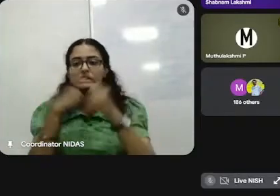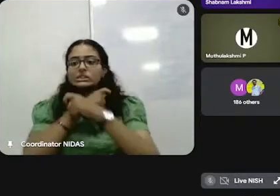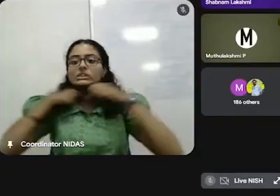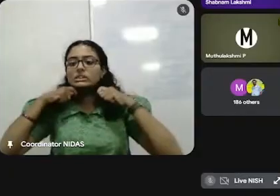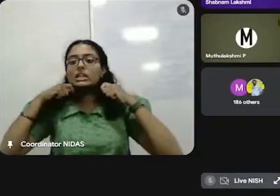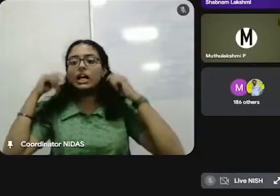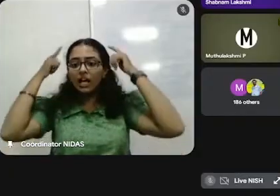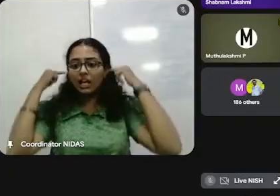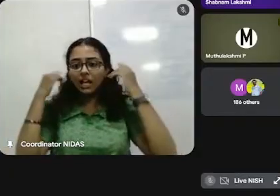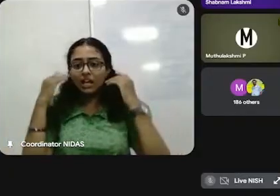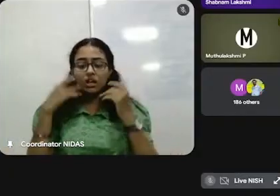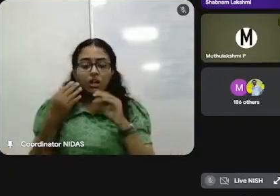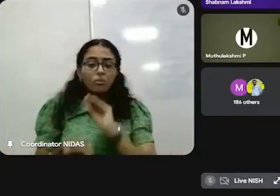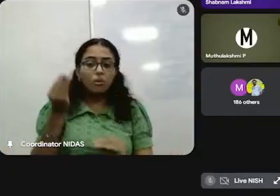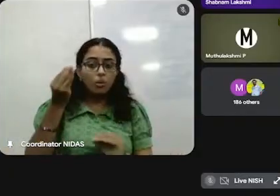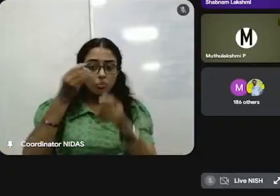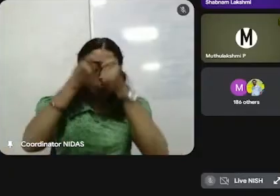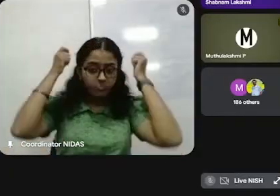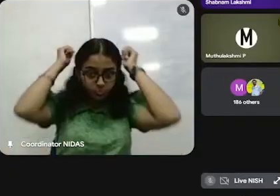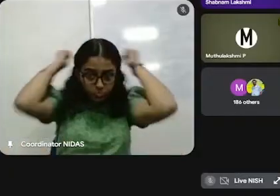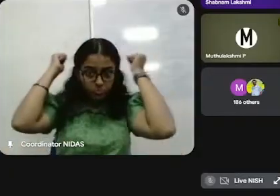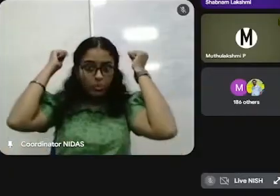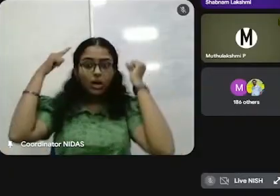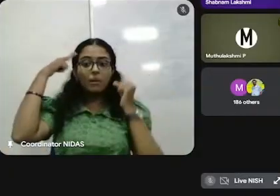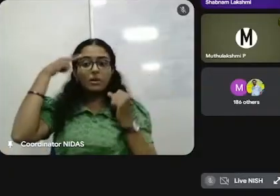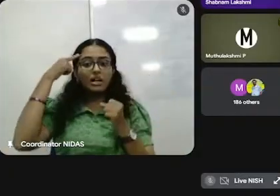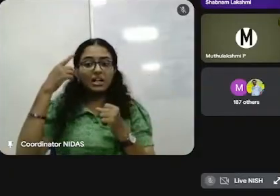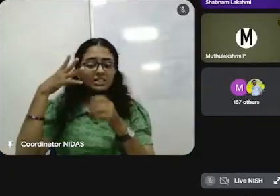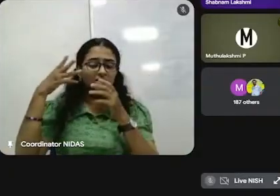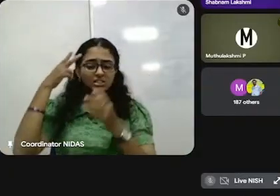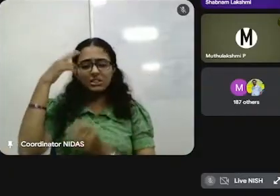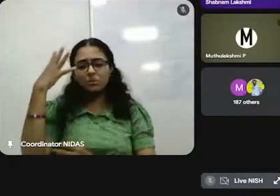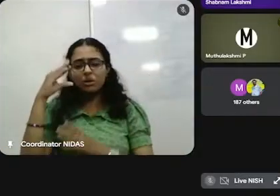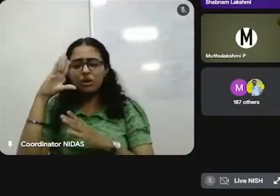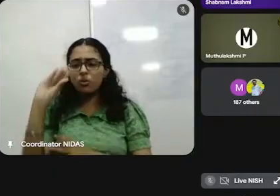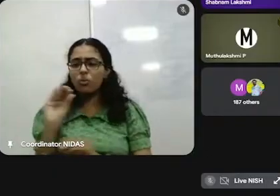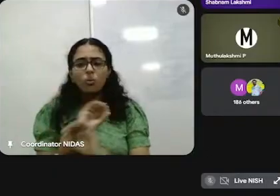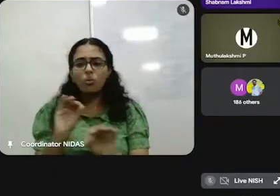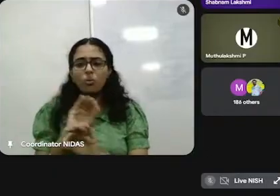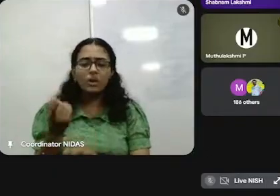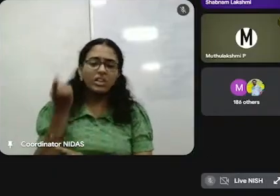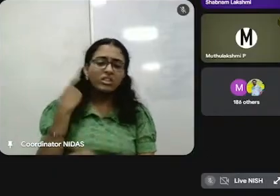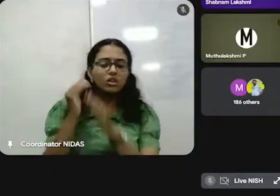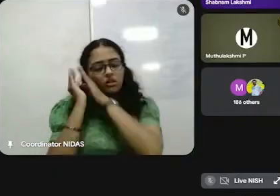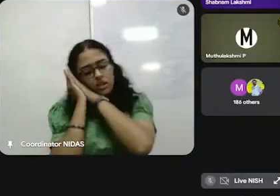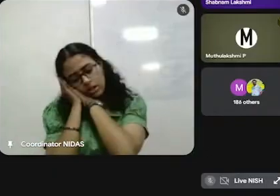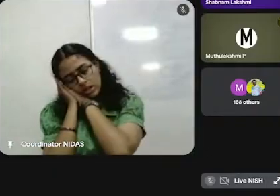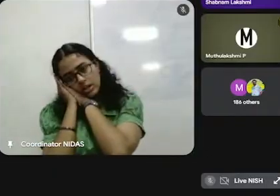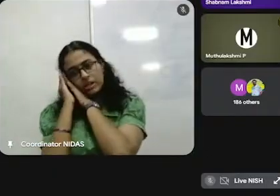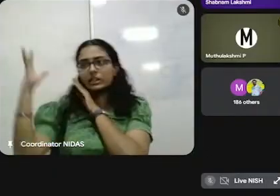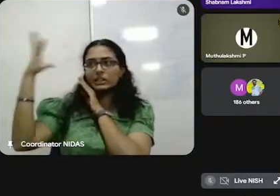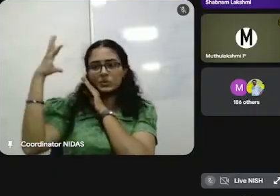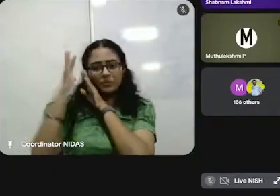ഈ പെയിൻ കൂടി വരും. ഒന്നിലും ഈ പെയിൻ മാറില്ല. അങ്ങനെ ഞാൻ അങ്ങനെയാണ് എന്തായാലും കടന്നിരുന്നത് പകൽ